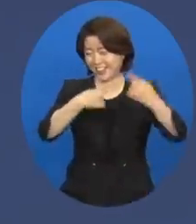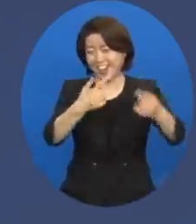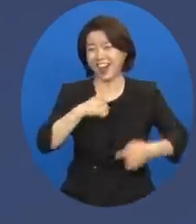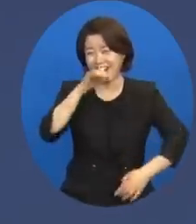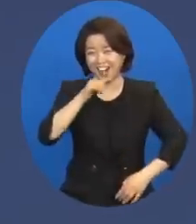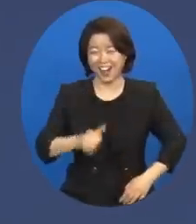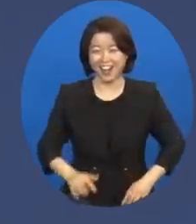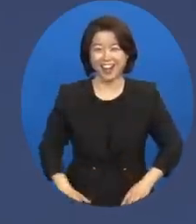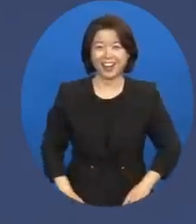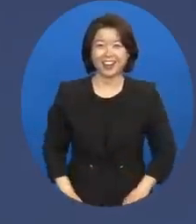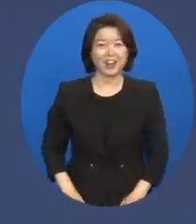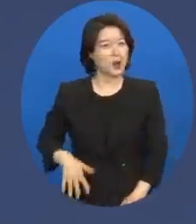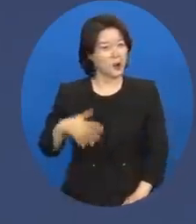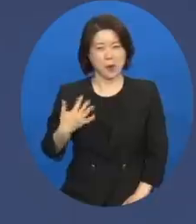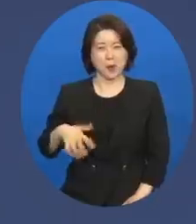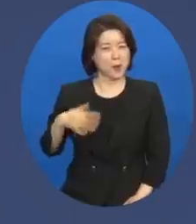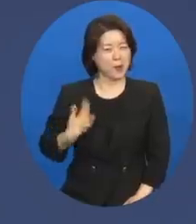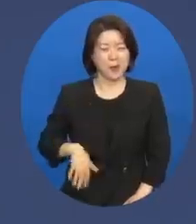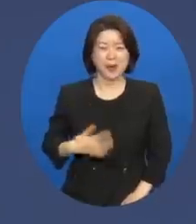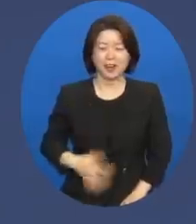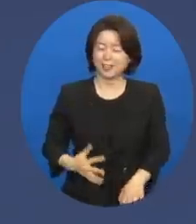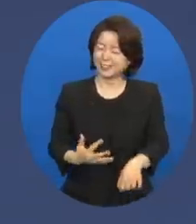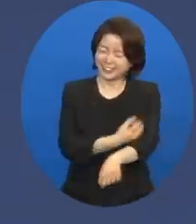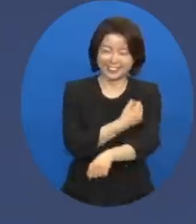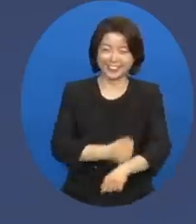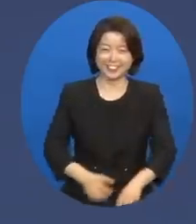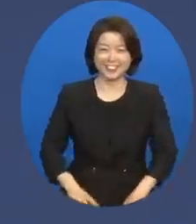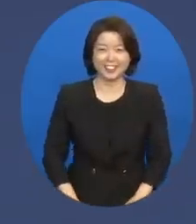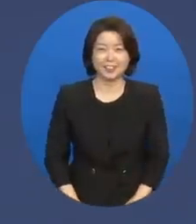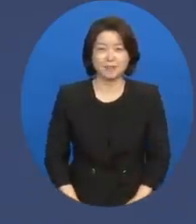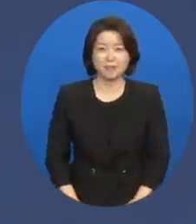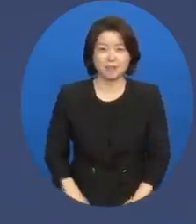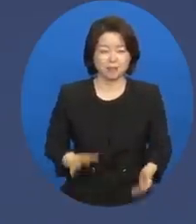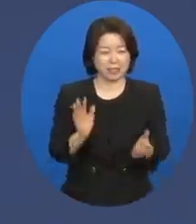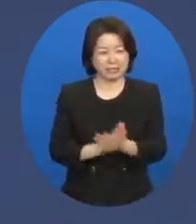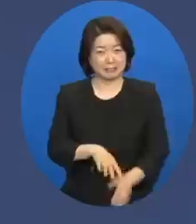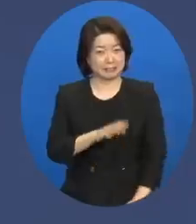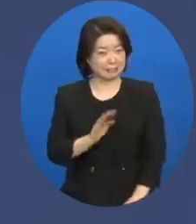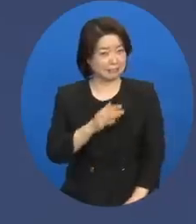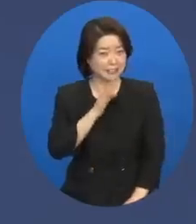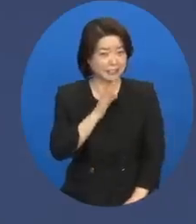야, 진짜 와 굉장했어요. 아이고 뭐 진짜